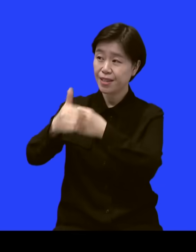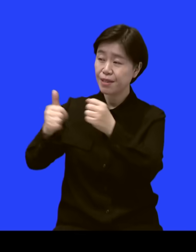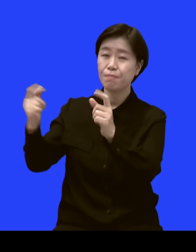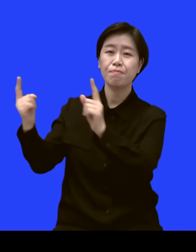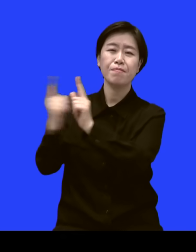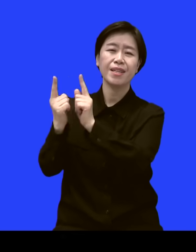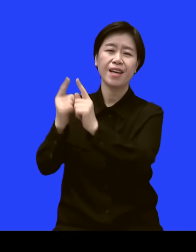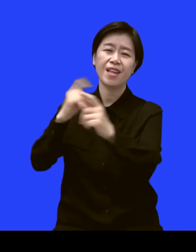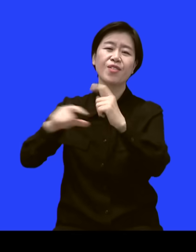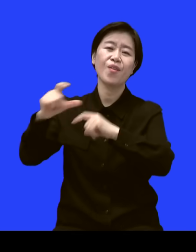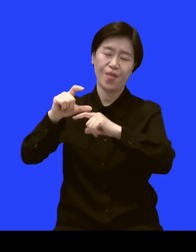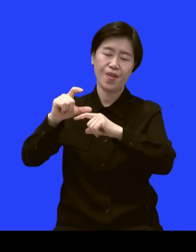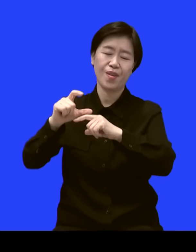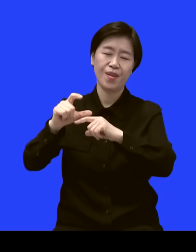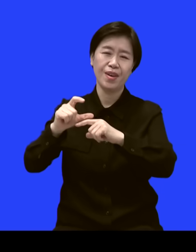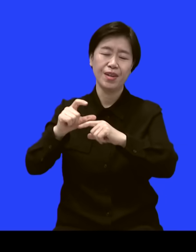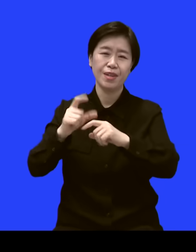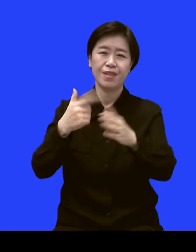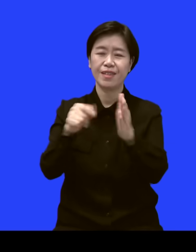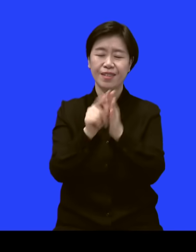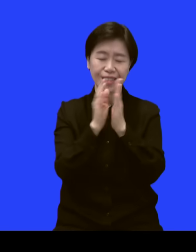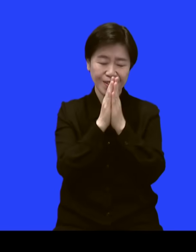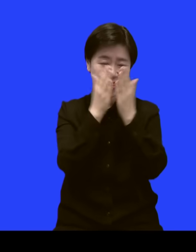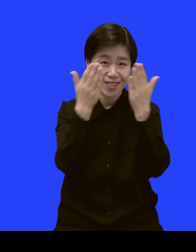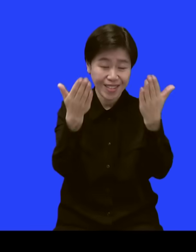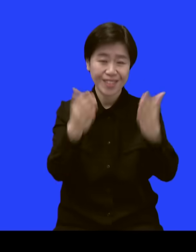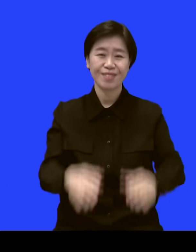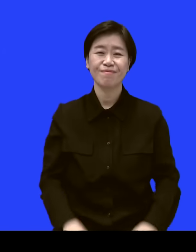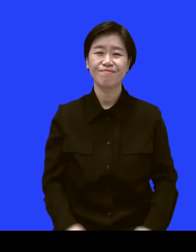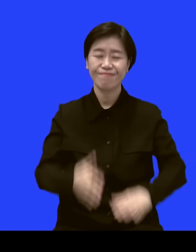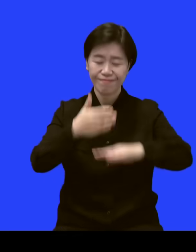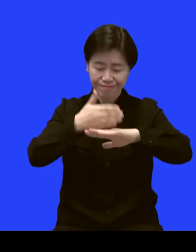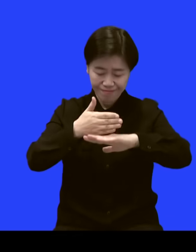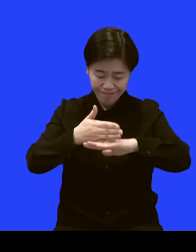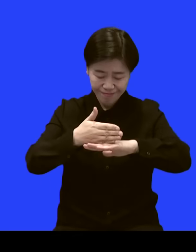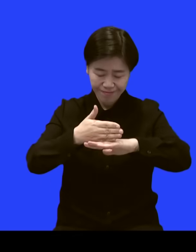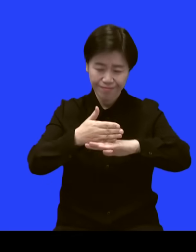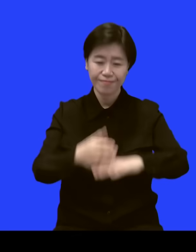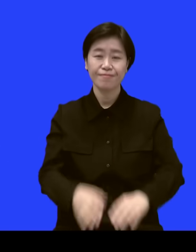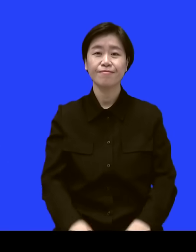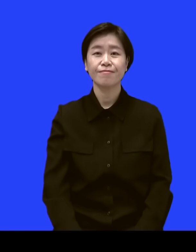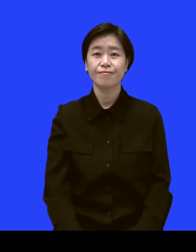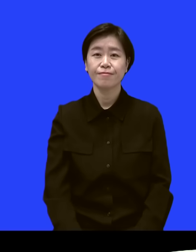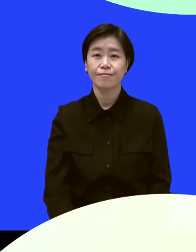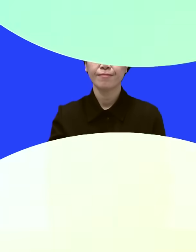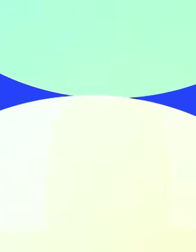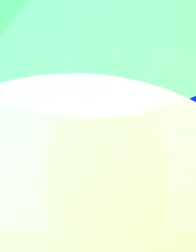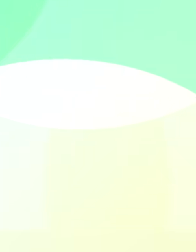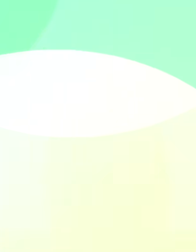만나시고 늘 기도하는 성도님을 응원하겠습니다. 오늘 귀한 간증 나눠주셔서 고맙습니다. 감사합니다. 감사합니다.